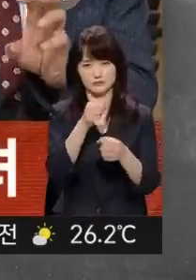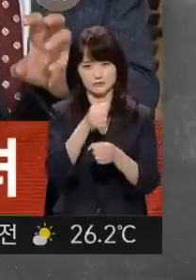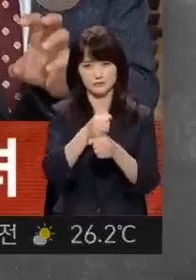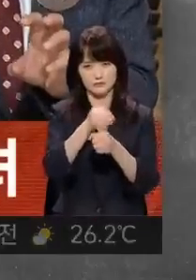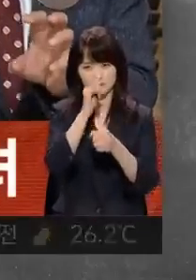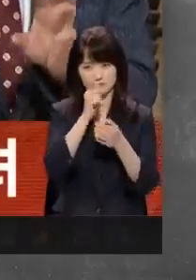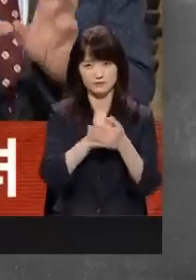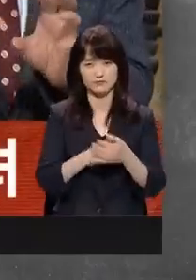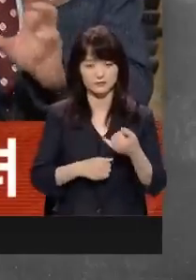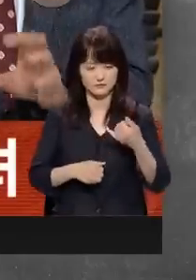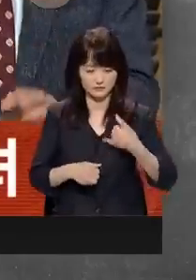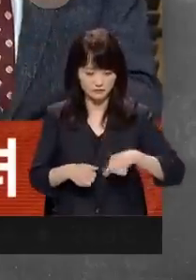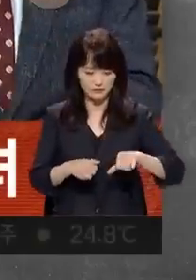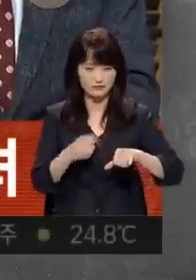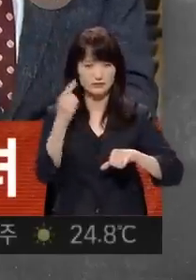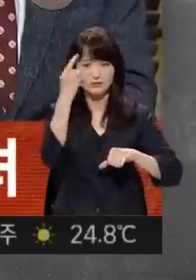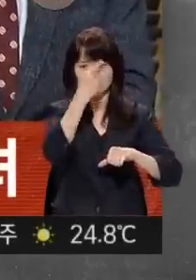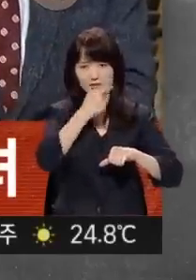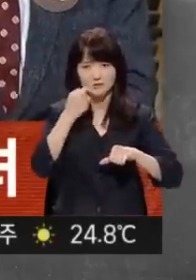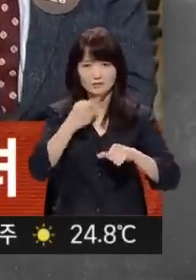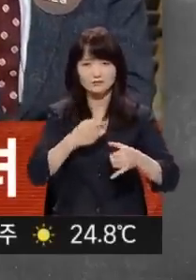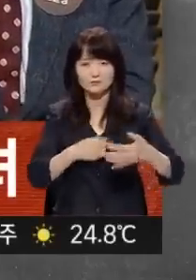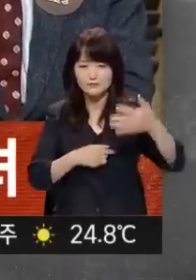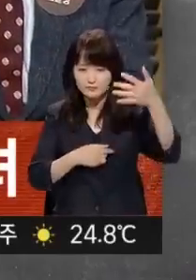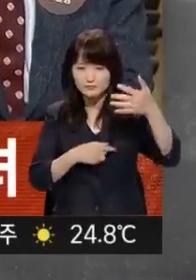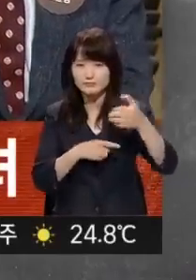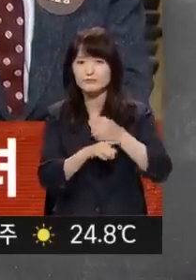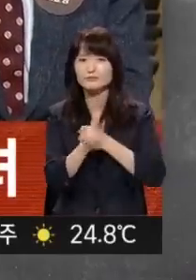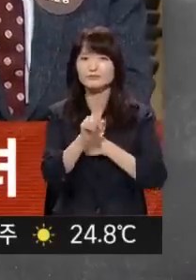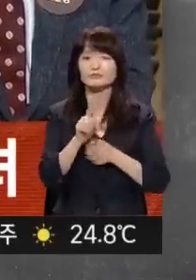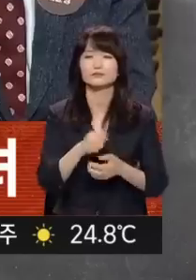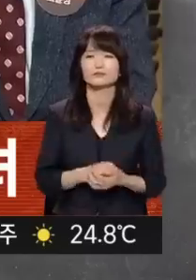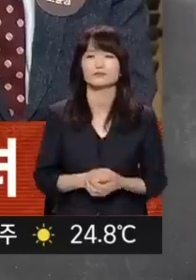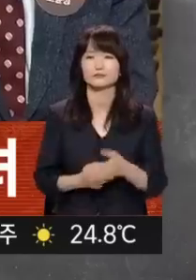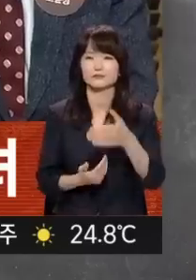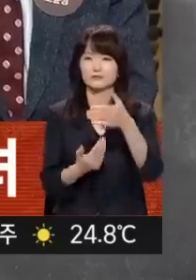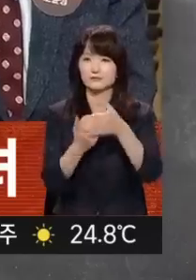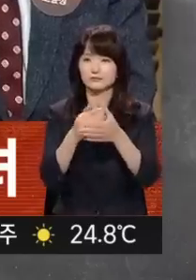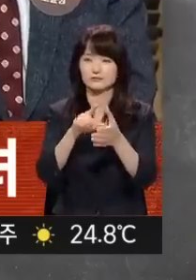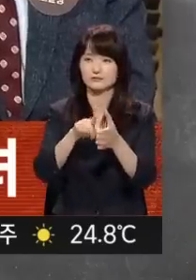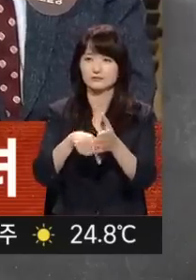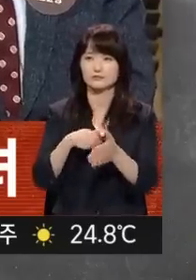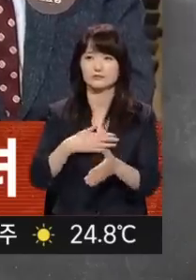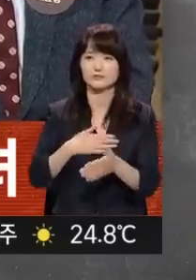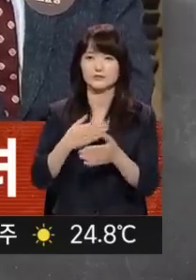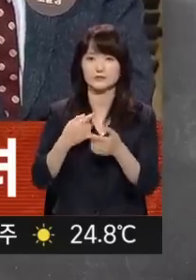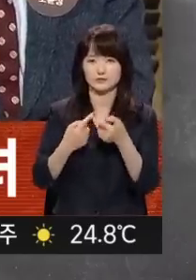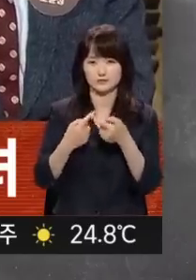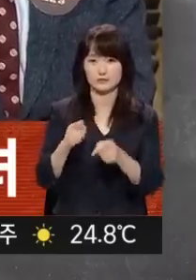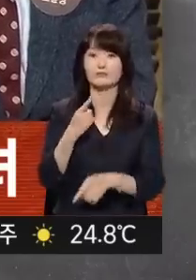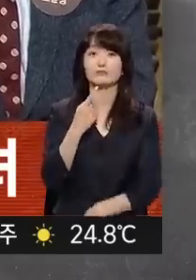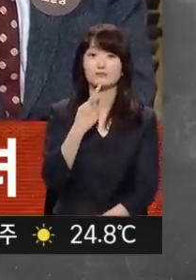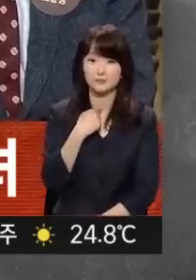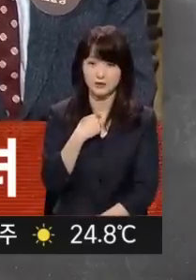얼굴들도 거기에다가 이렇게 다 올려놓은 거 왜 그러냐면 제가 이제이 사건이 발생 됐을 때이 사건 제가 분석을 한 적이